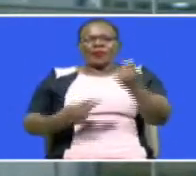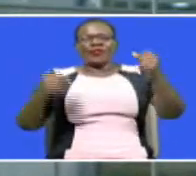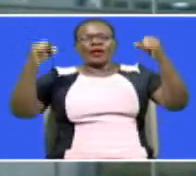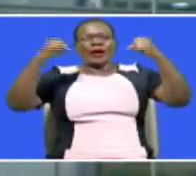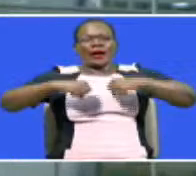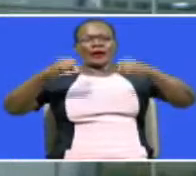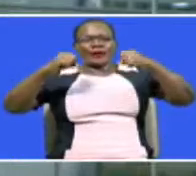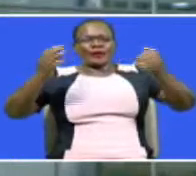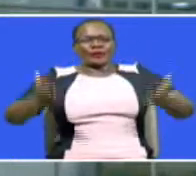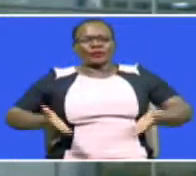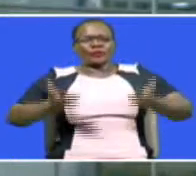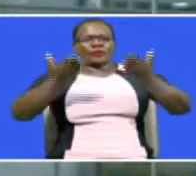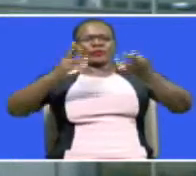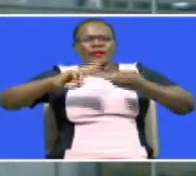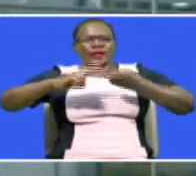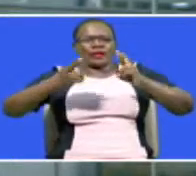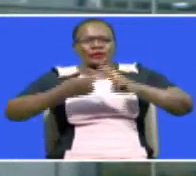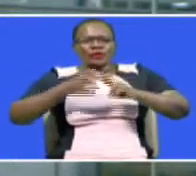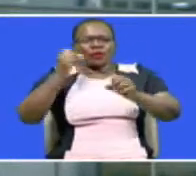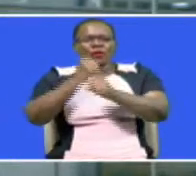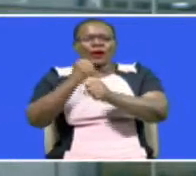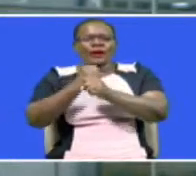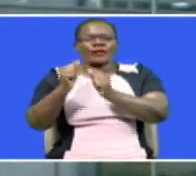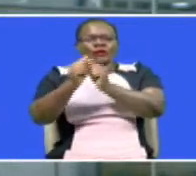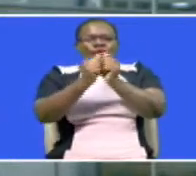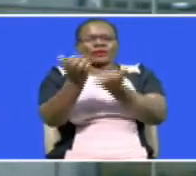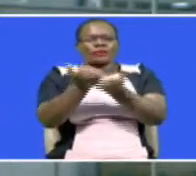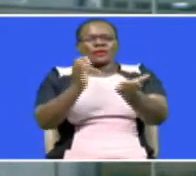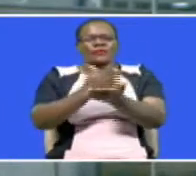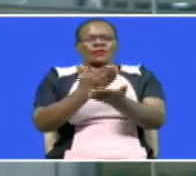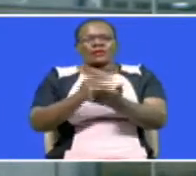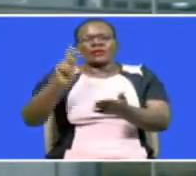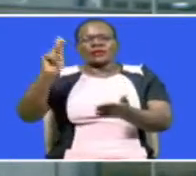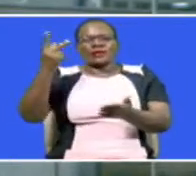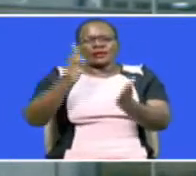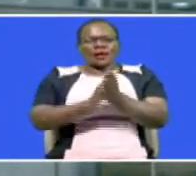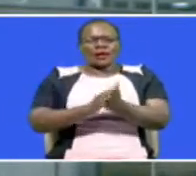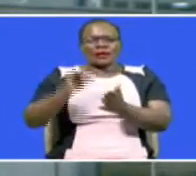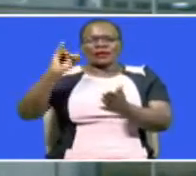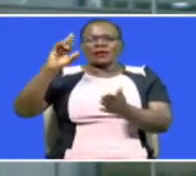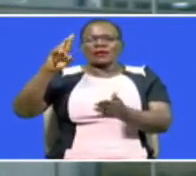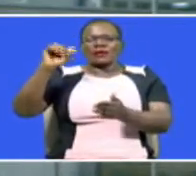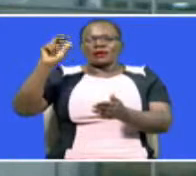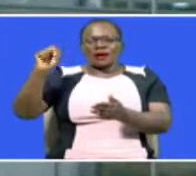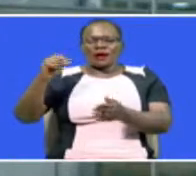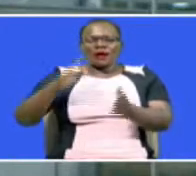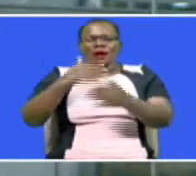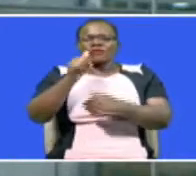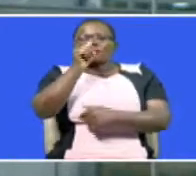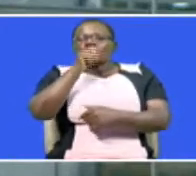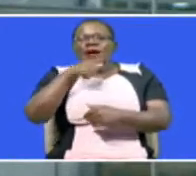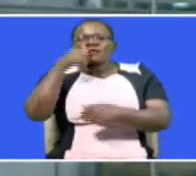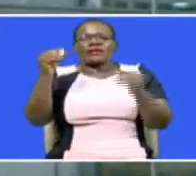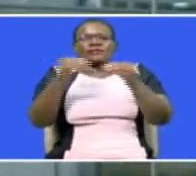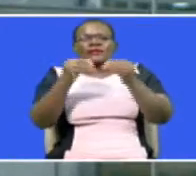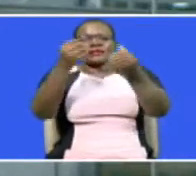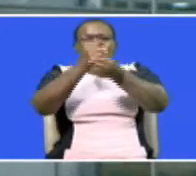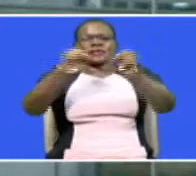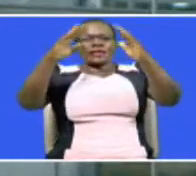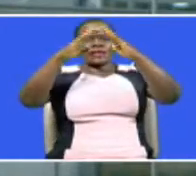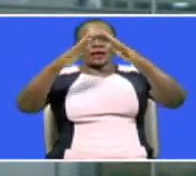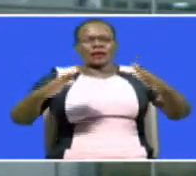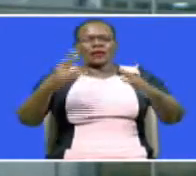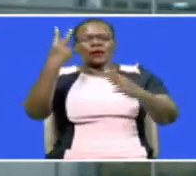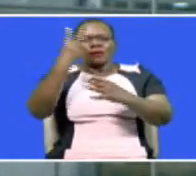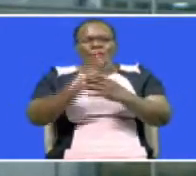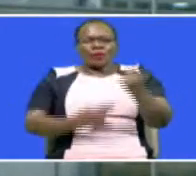wameafikia kuimarisha uhusiano na ushirikiano kibiashara kati ya Kenya na Iran. Baada ya kikao cha faragha katika ikulu ya Nairobi,